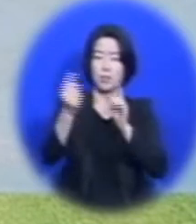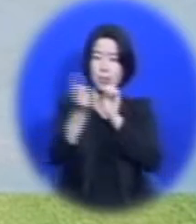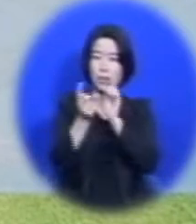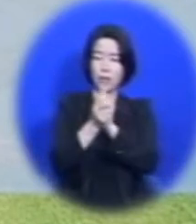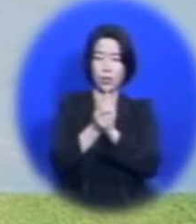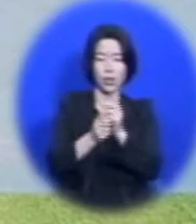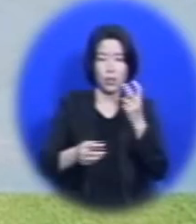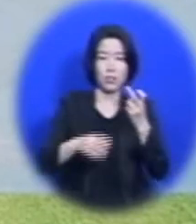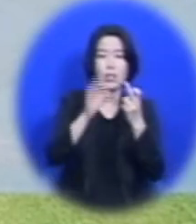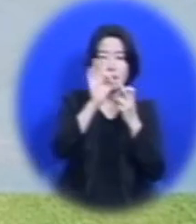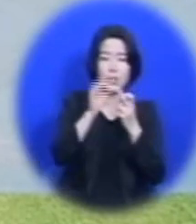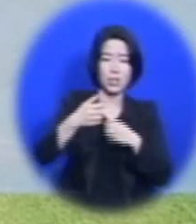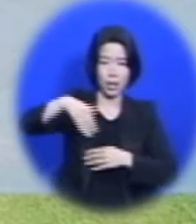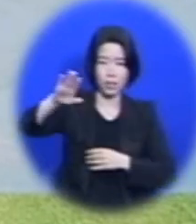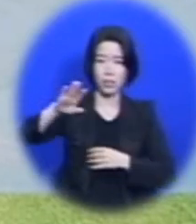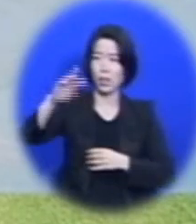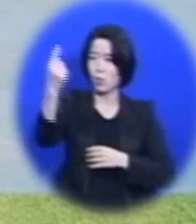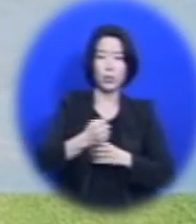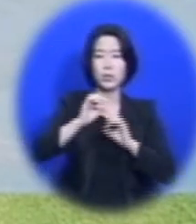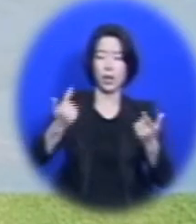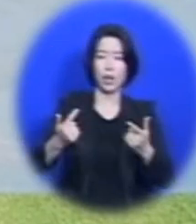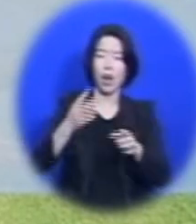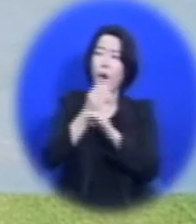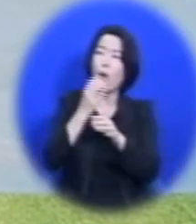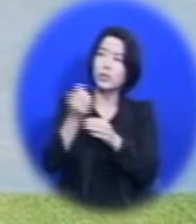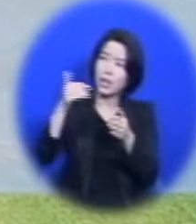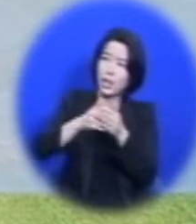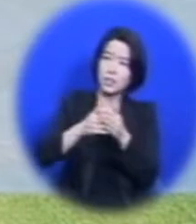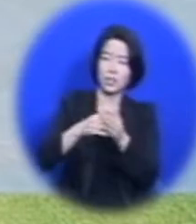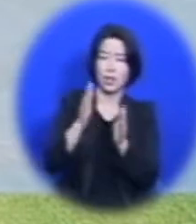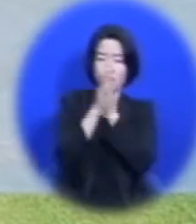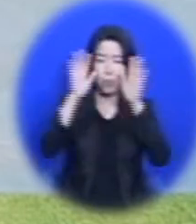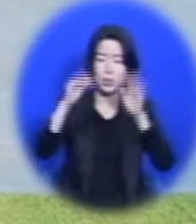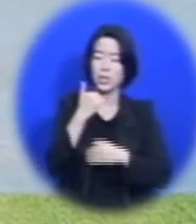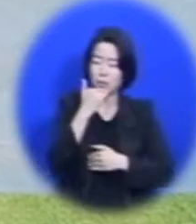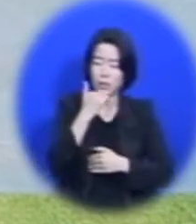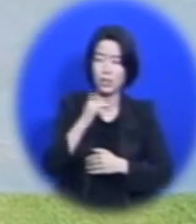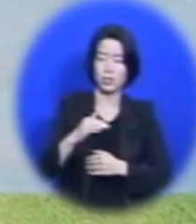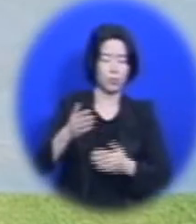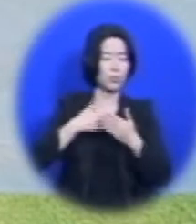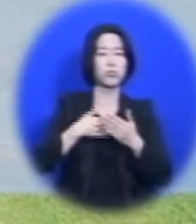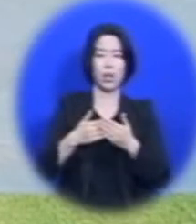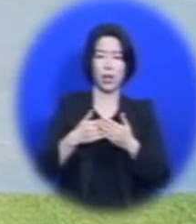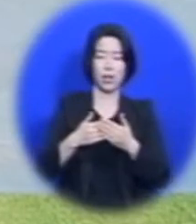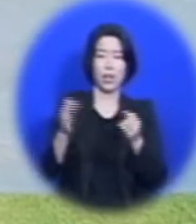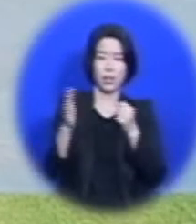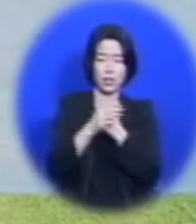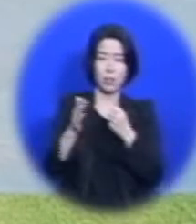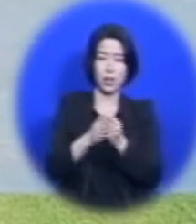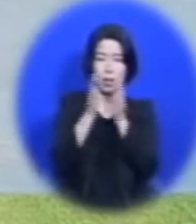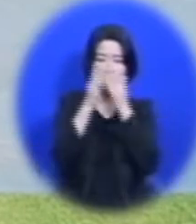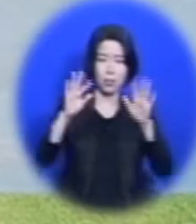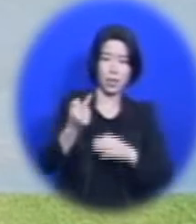살았는지 내려오지도 않아요. 언제까지 모세를 기다려야 될지 너무너무 불안한 겁니다. 그래서 아론에게 와서